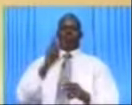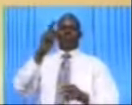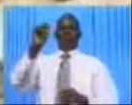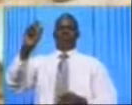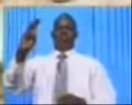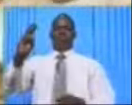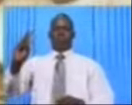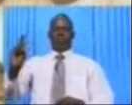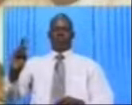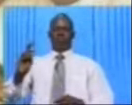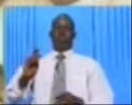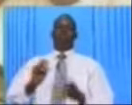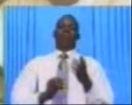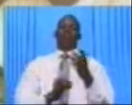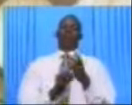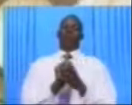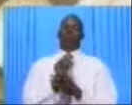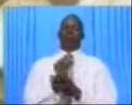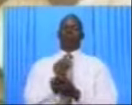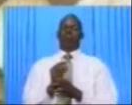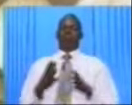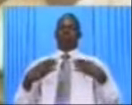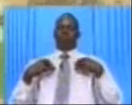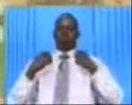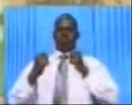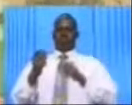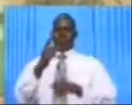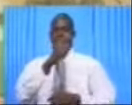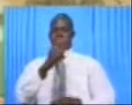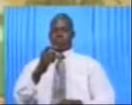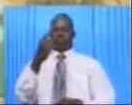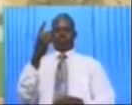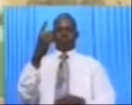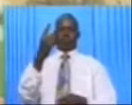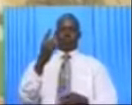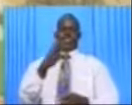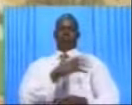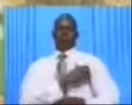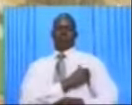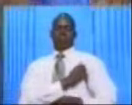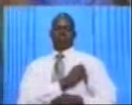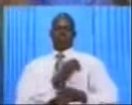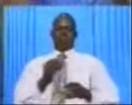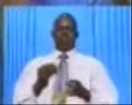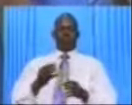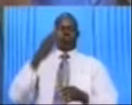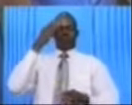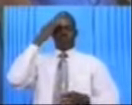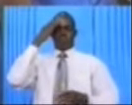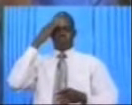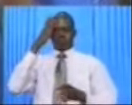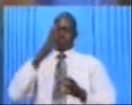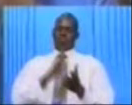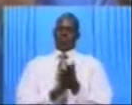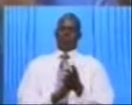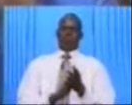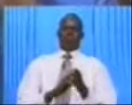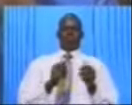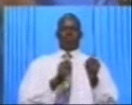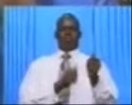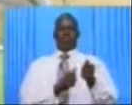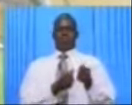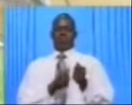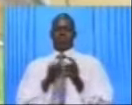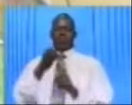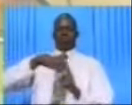Onogo. Une promotion forte de 161 impétrants outillés en matière d'économie agricole et de l'environnement